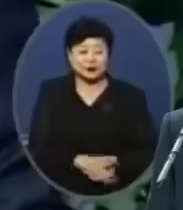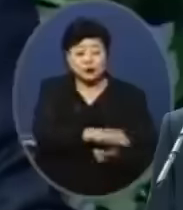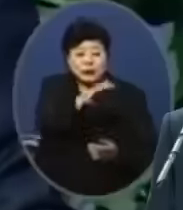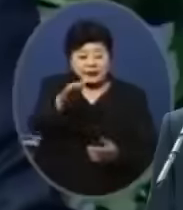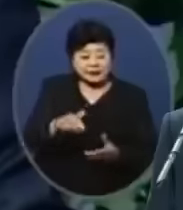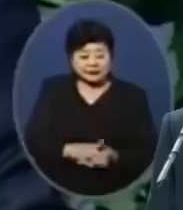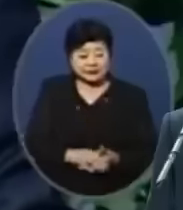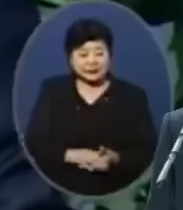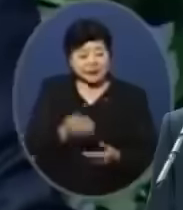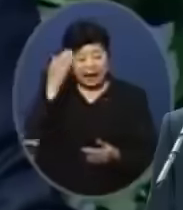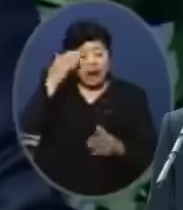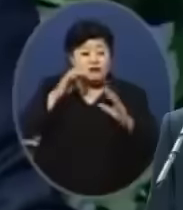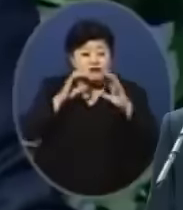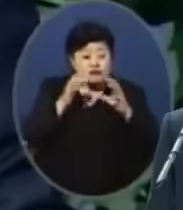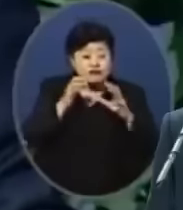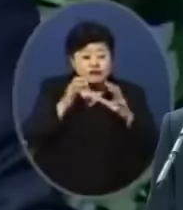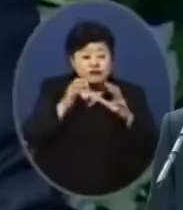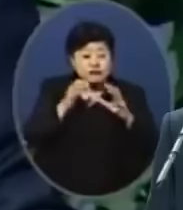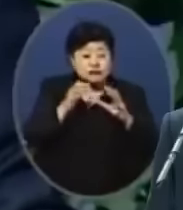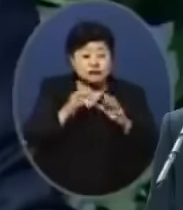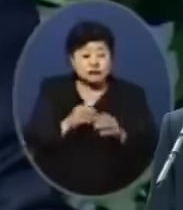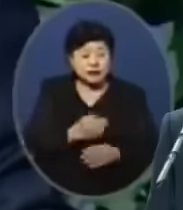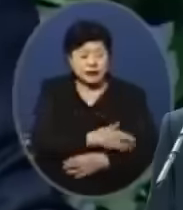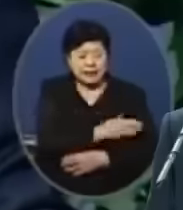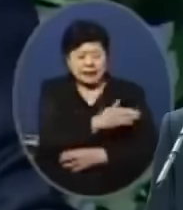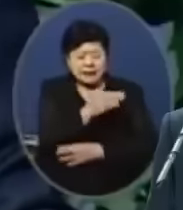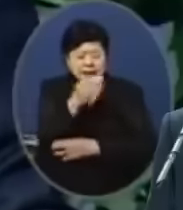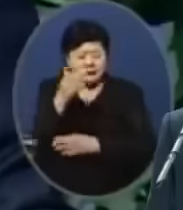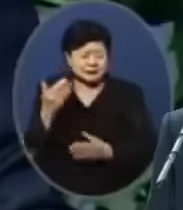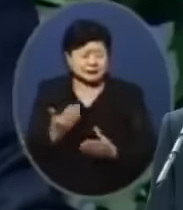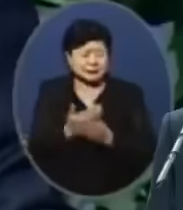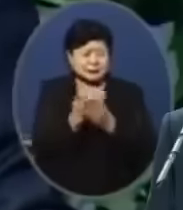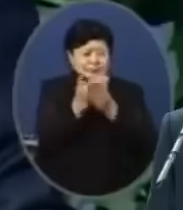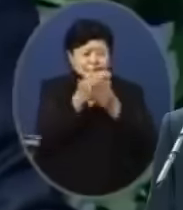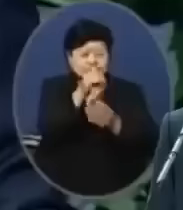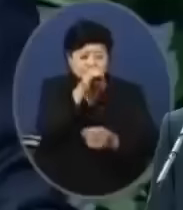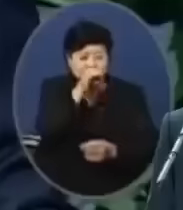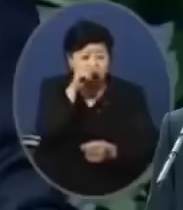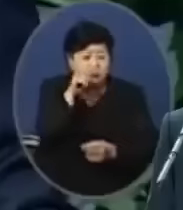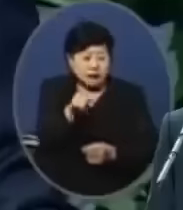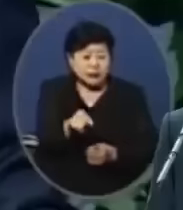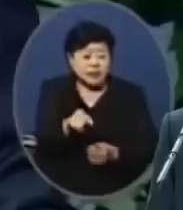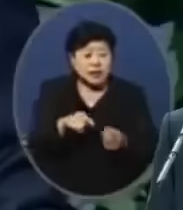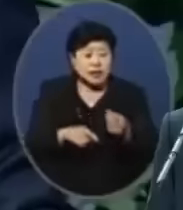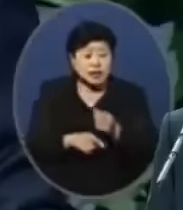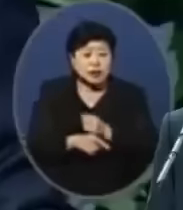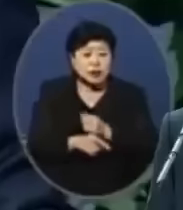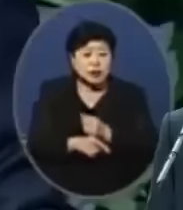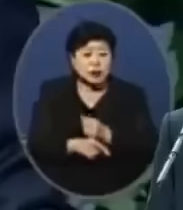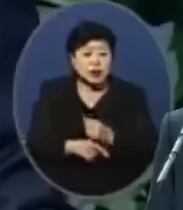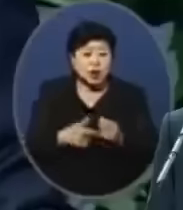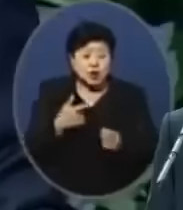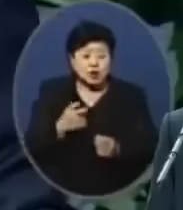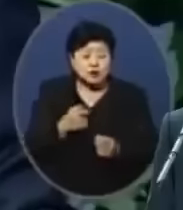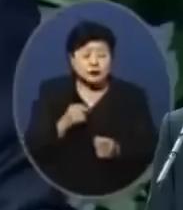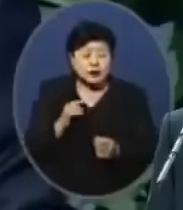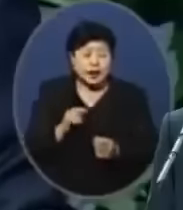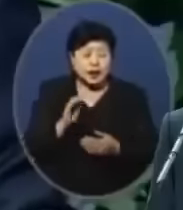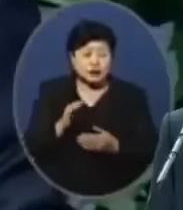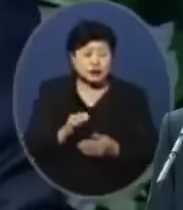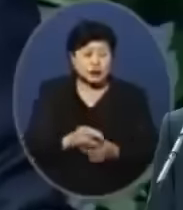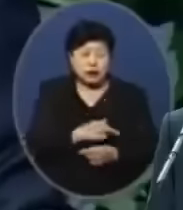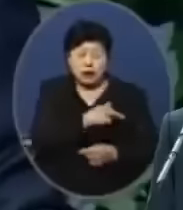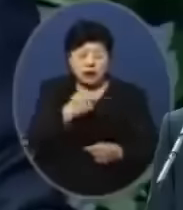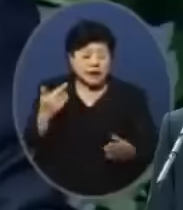우리 한국이 오늘날 눈부시게 성장 발전한 것은 60년대 이후에 일어난